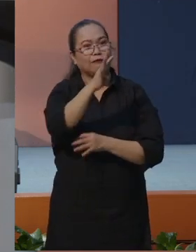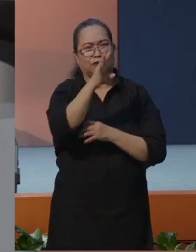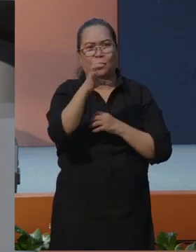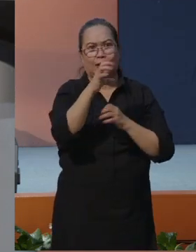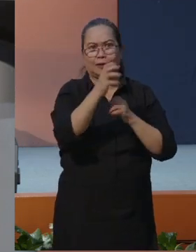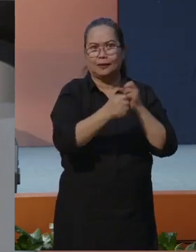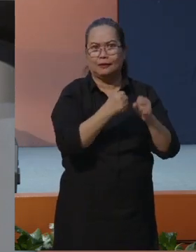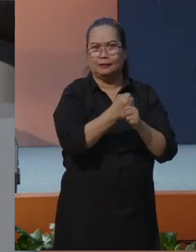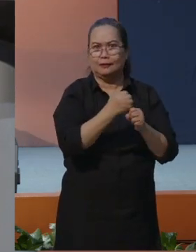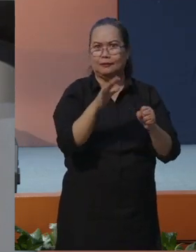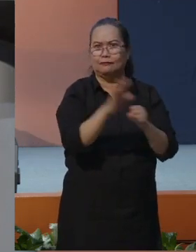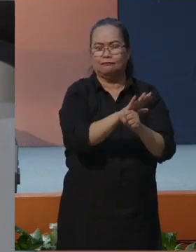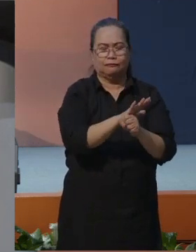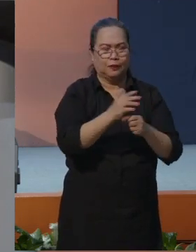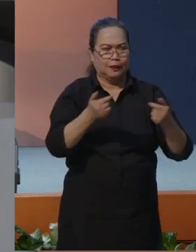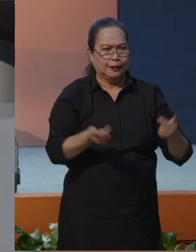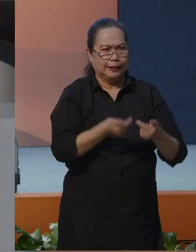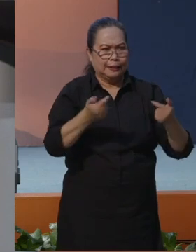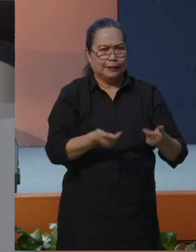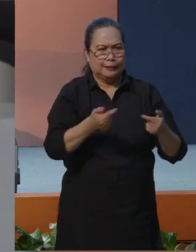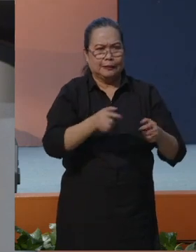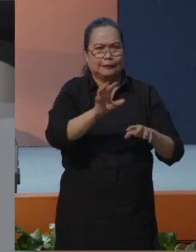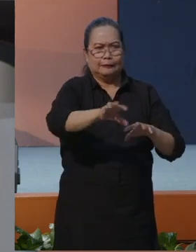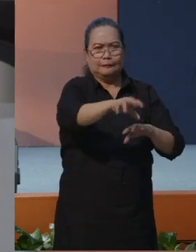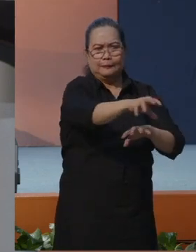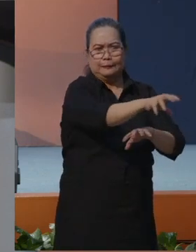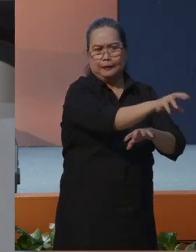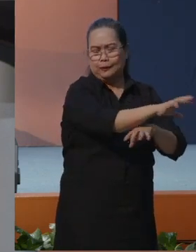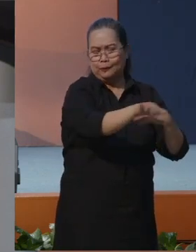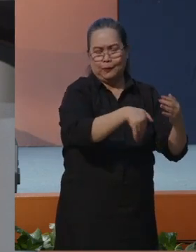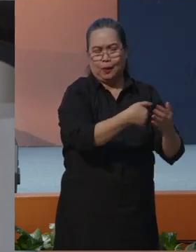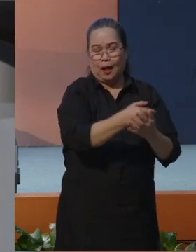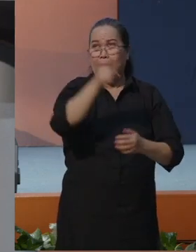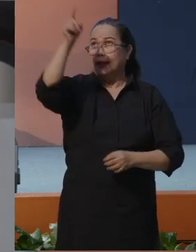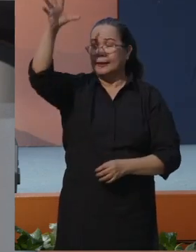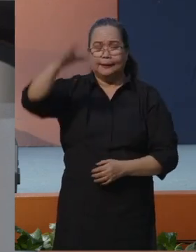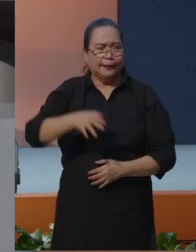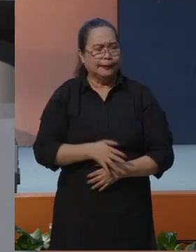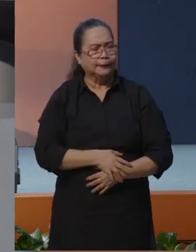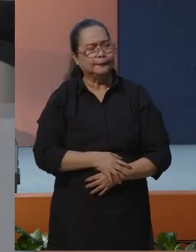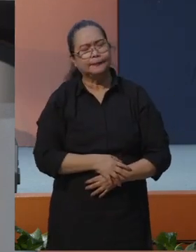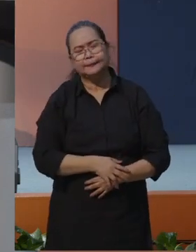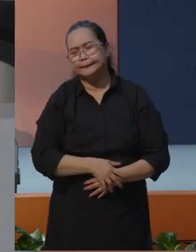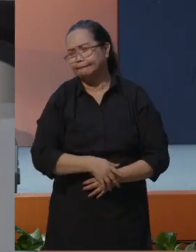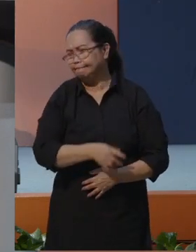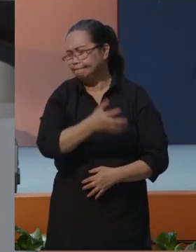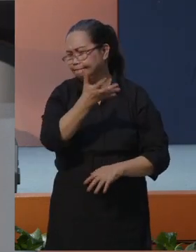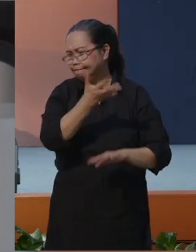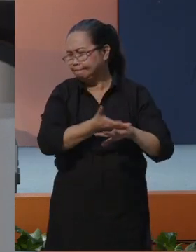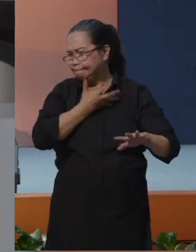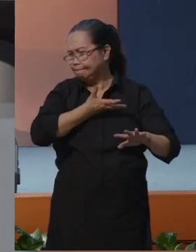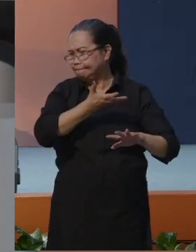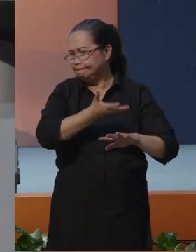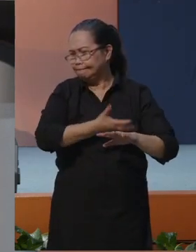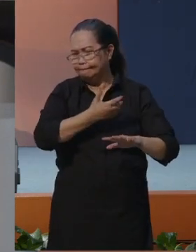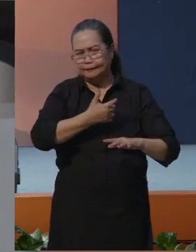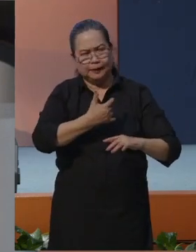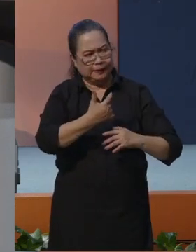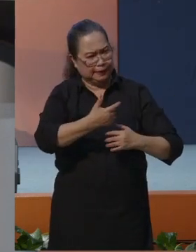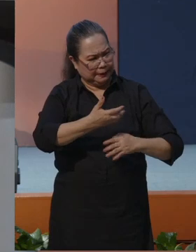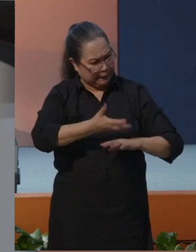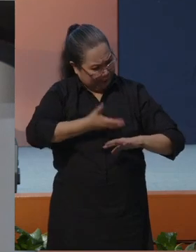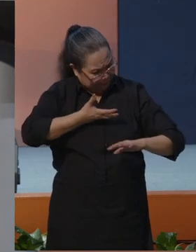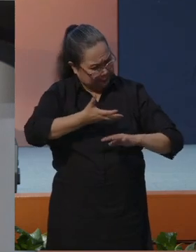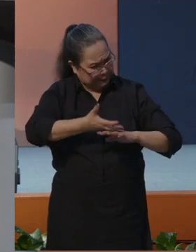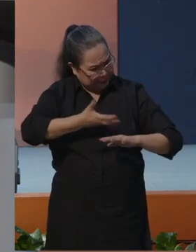napuno na ang kasalanan ng Amorita at napuno na rin ng Diyos sa kanilang pagre-reject sa Kanya, sapagkat ito pong